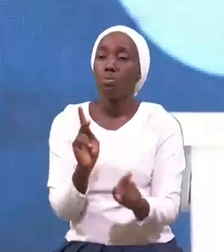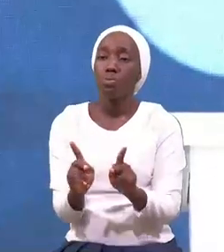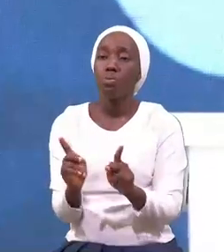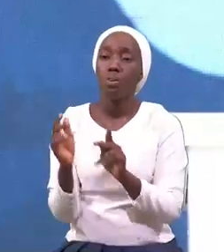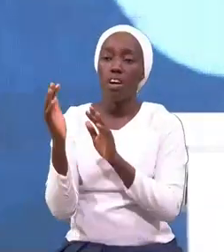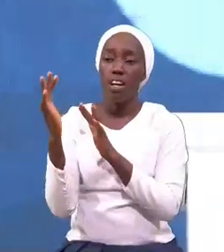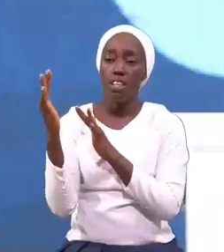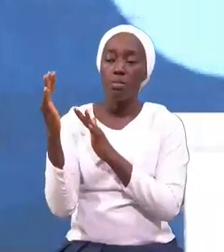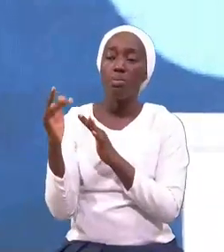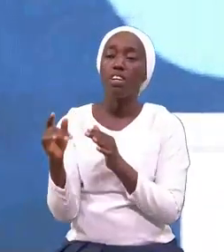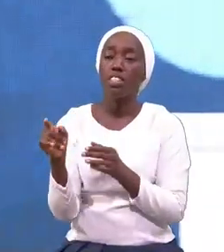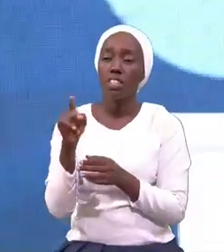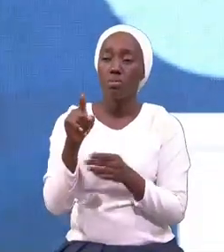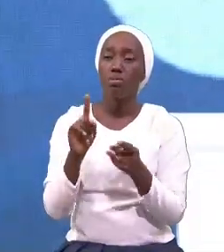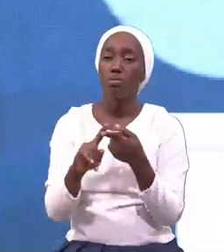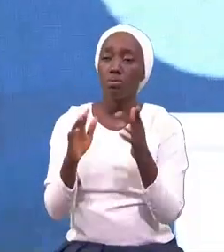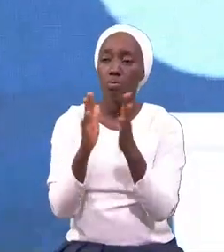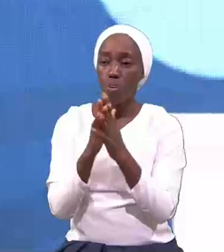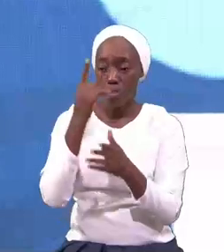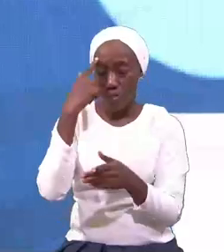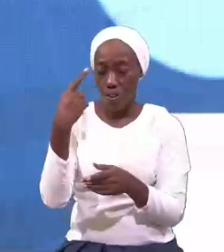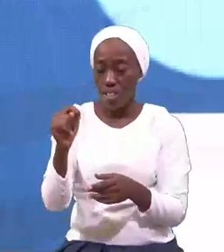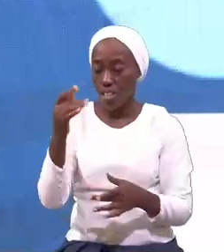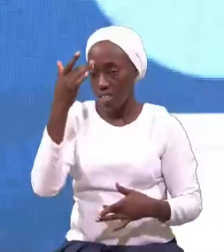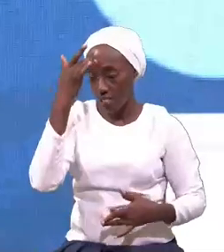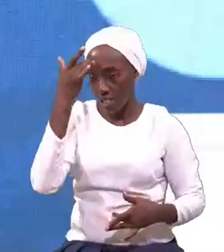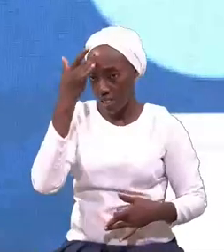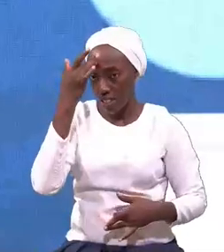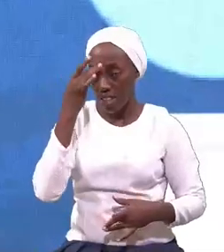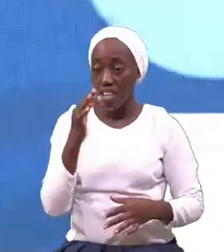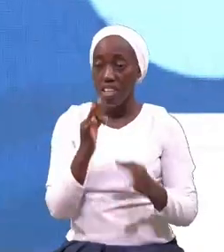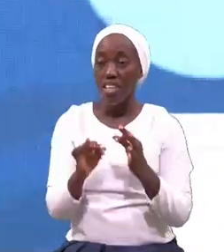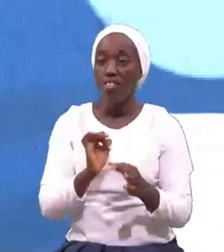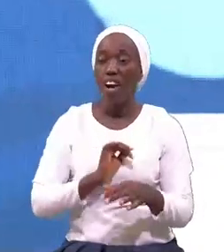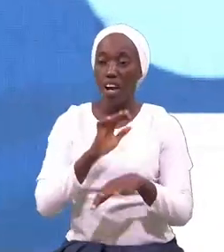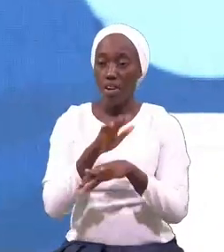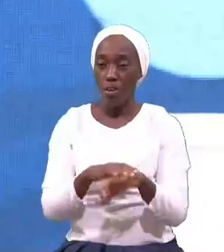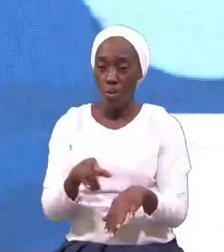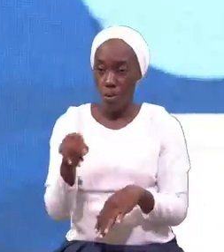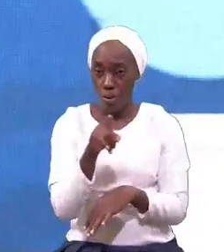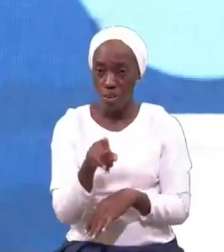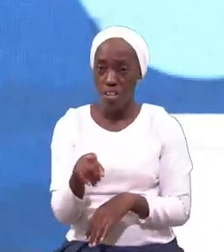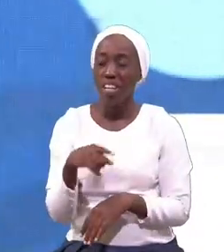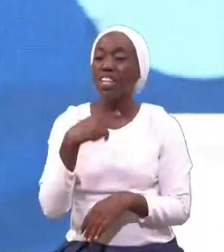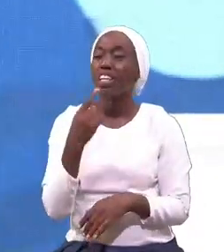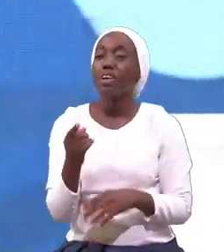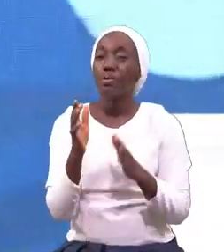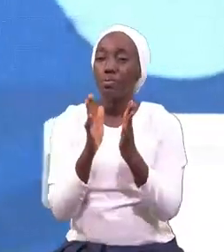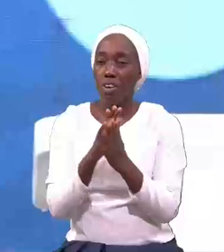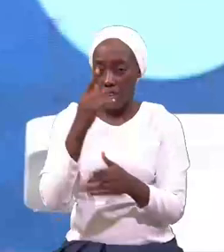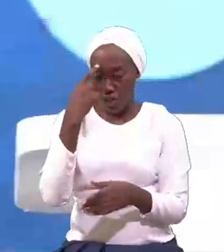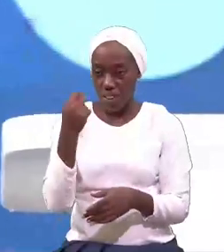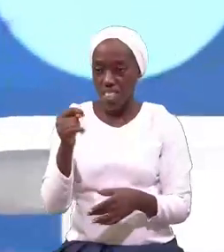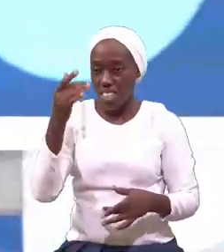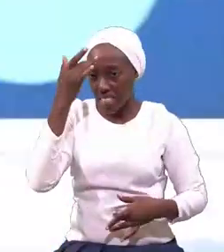Et les gens espèrent que je prie pour les malades. Si je t'appelle et je dis de prier pour les